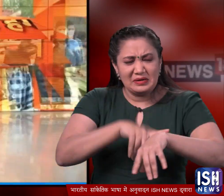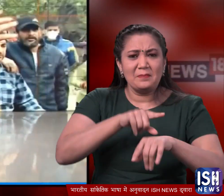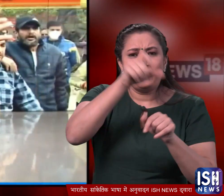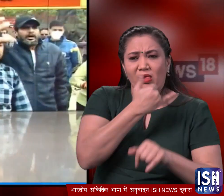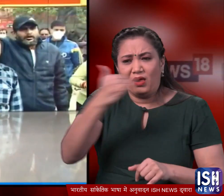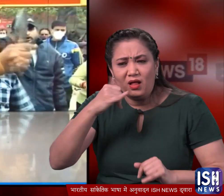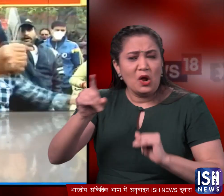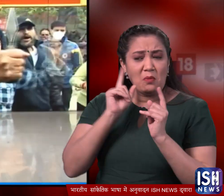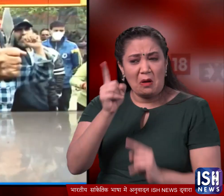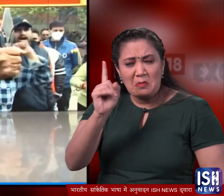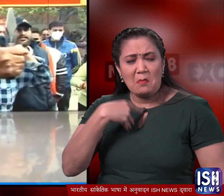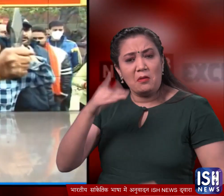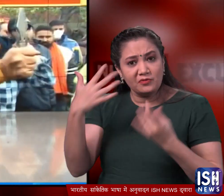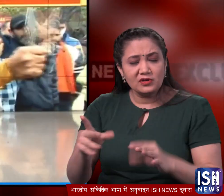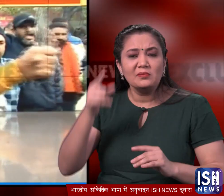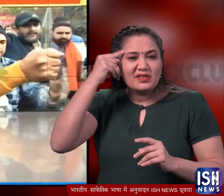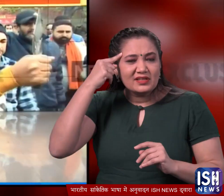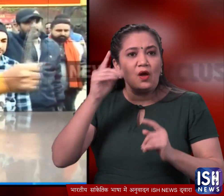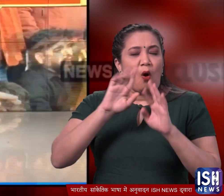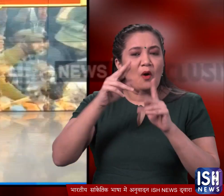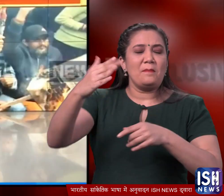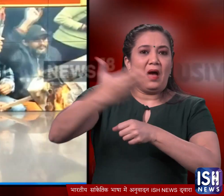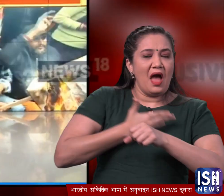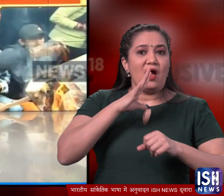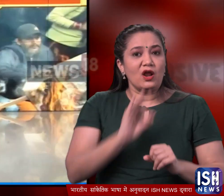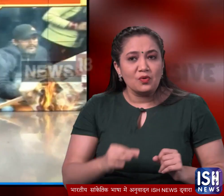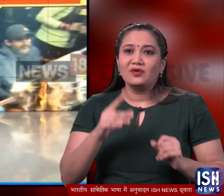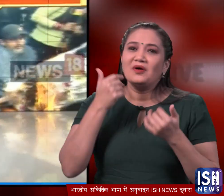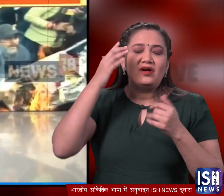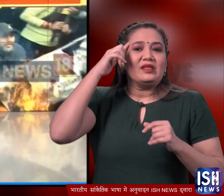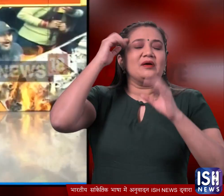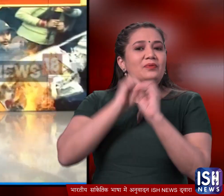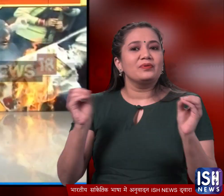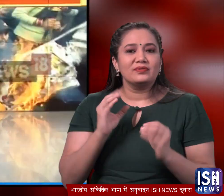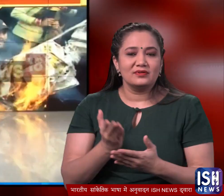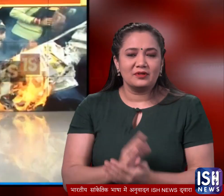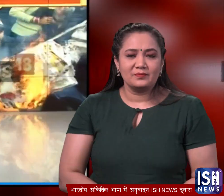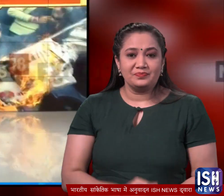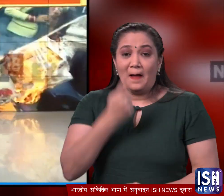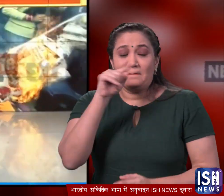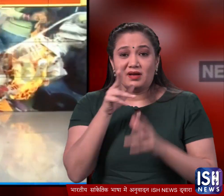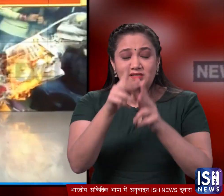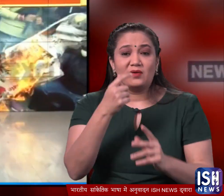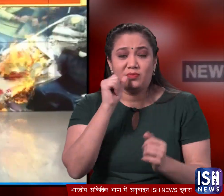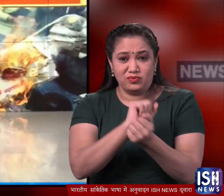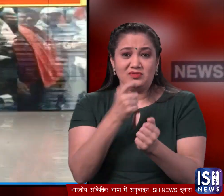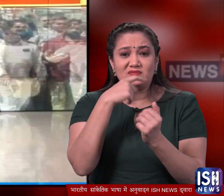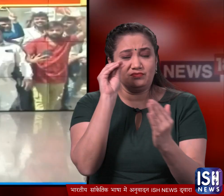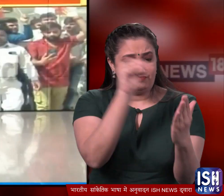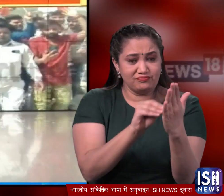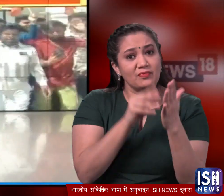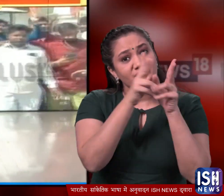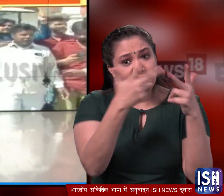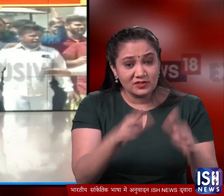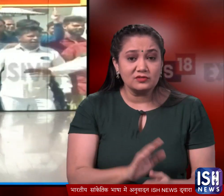कई बार धमकी मिल चुकी थी, लेकिन उन्होंने कभी नहीं सोचा था कि उसे सच में जान से मार दिया जाएगा। हर्षा की मां ने तो पुलिस कंप्लेन में इस